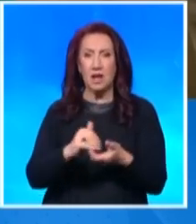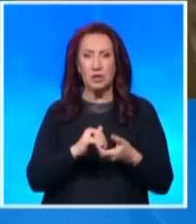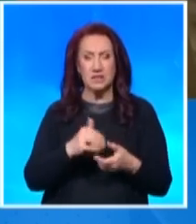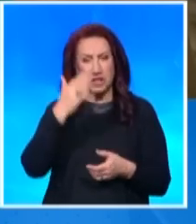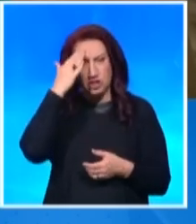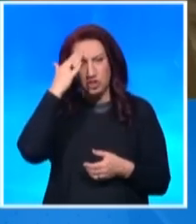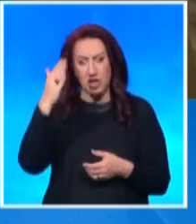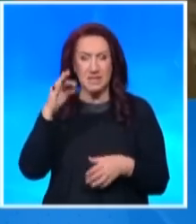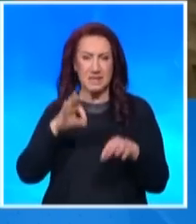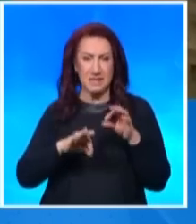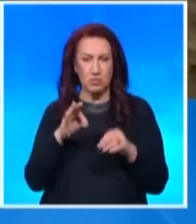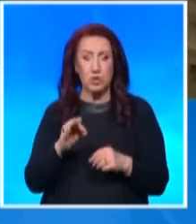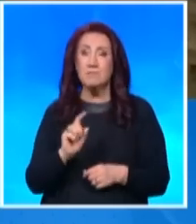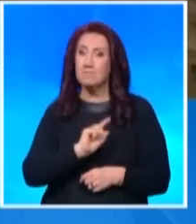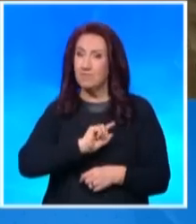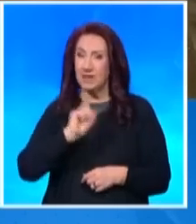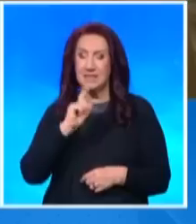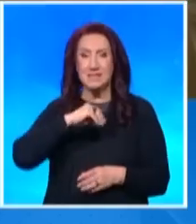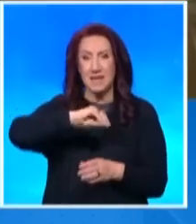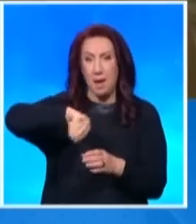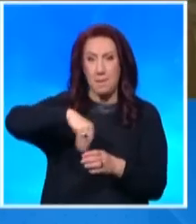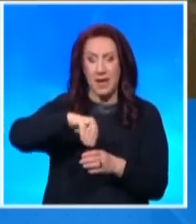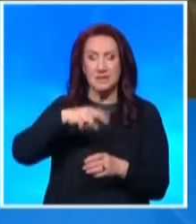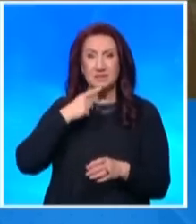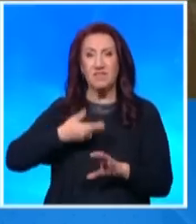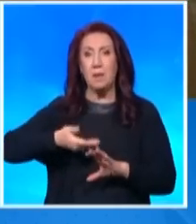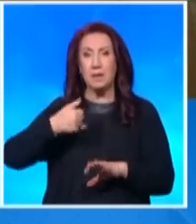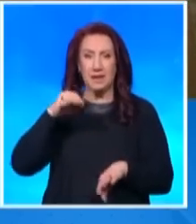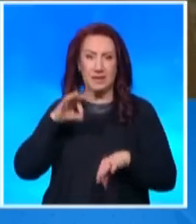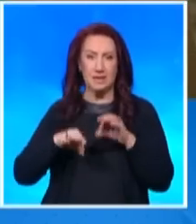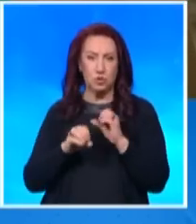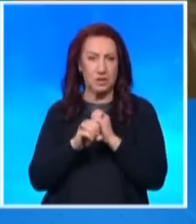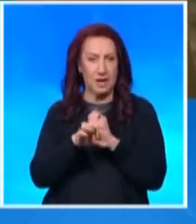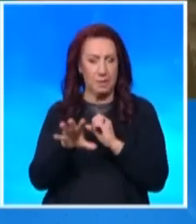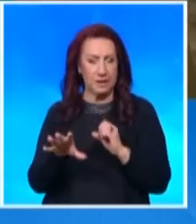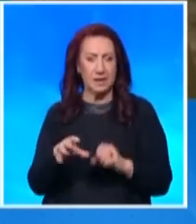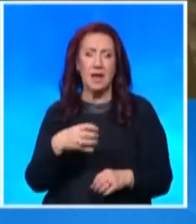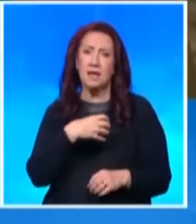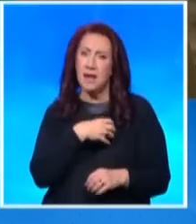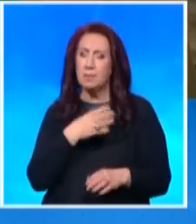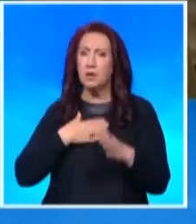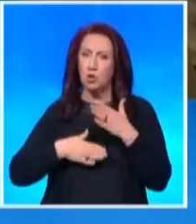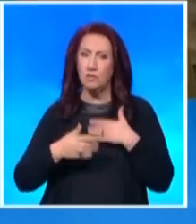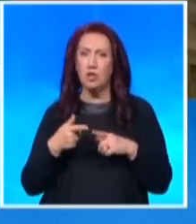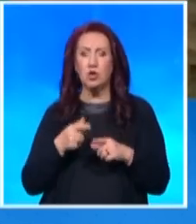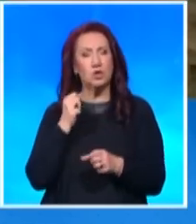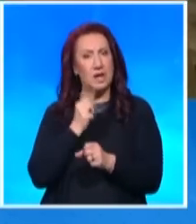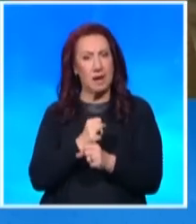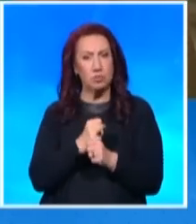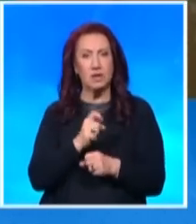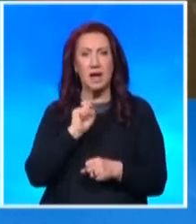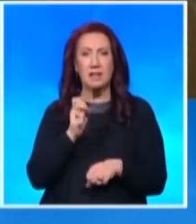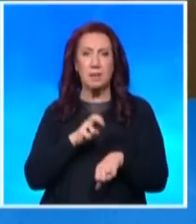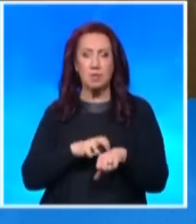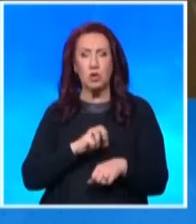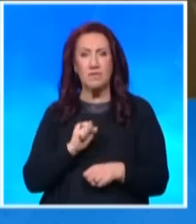в предизборната кампания, а от ГЕРБ са доволни от работата на Гълъб, Донев и министрите. Можете за оценките на партиите и реакцията